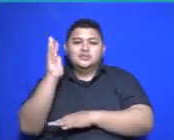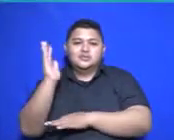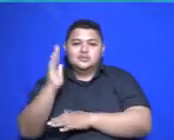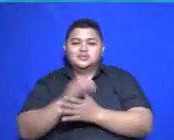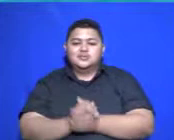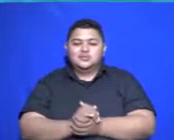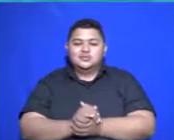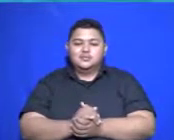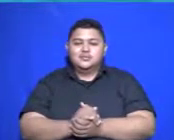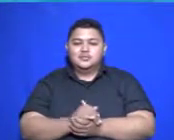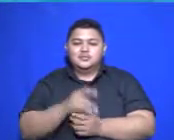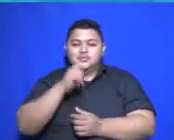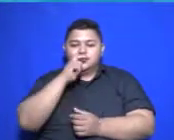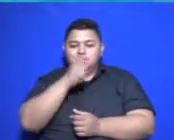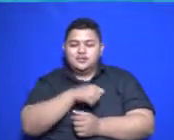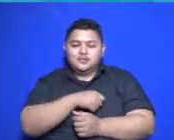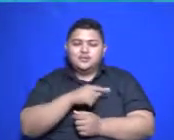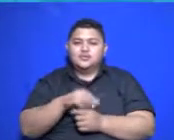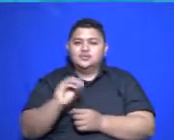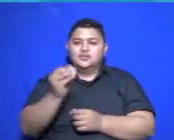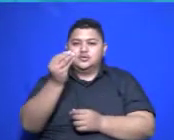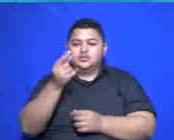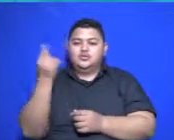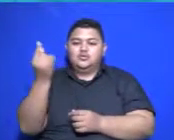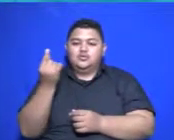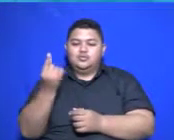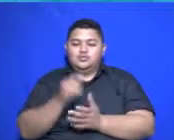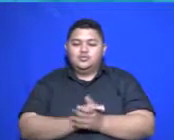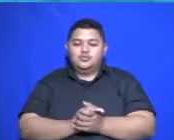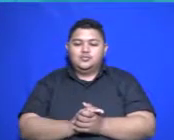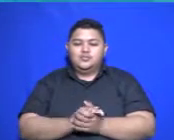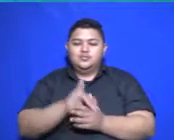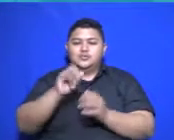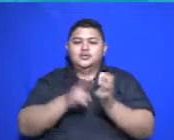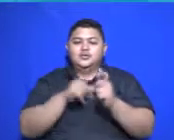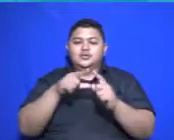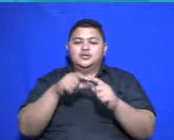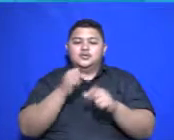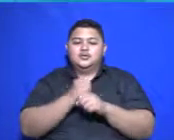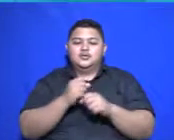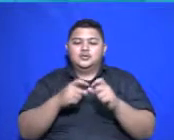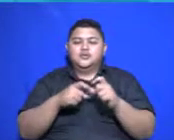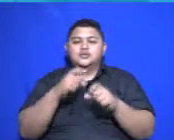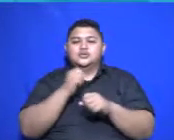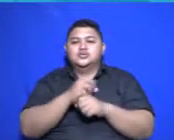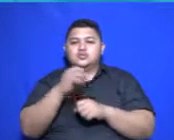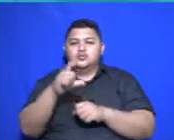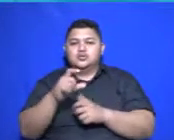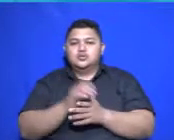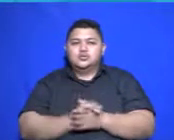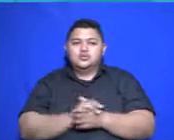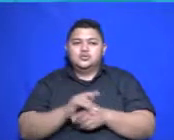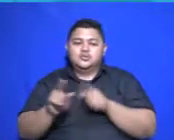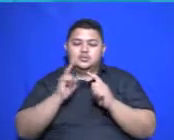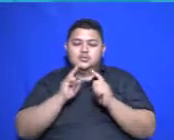detail oleh para menteri dan ketua umum INAPSCO. Dan